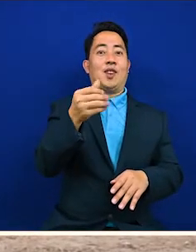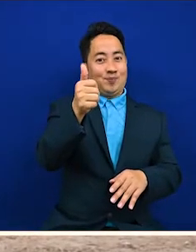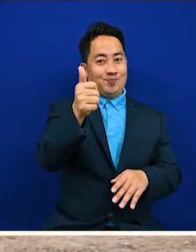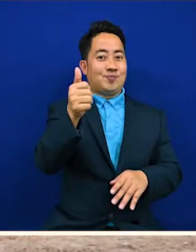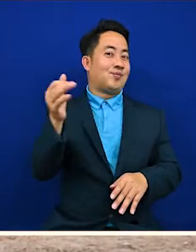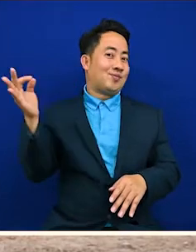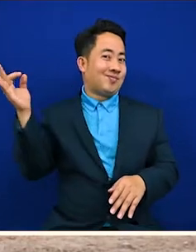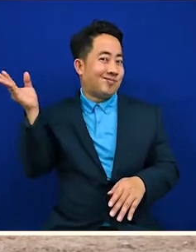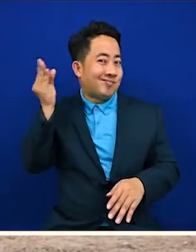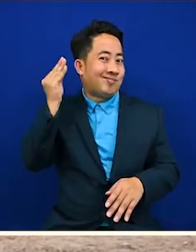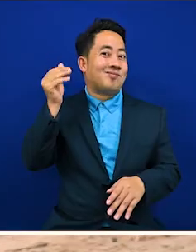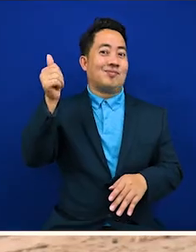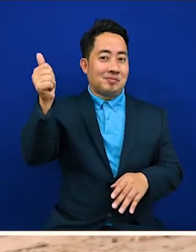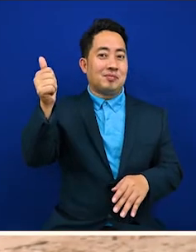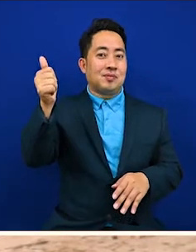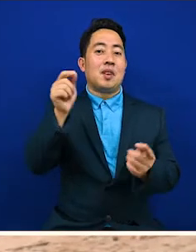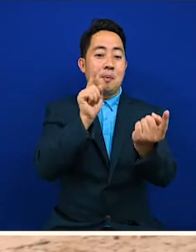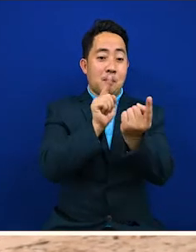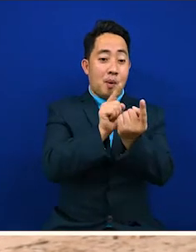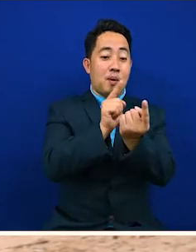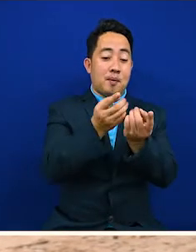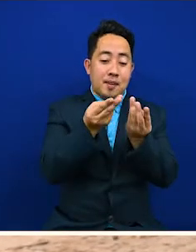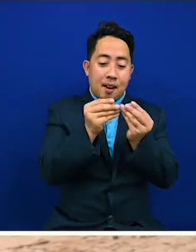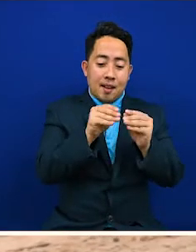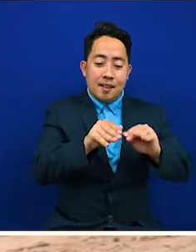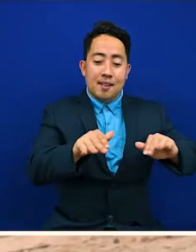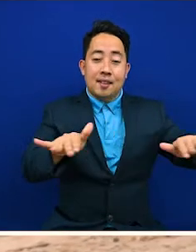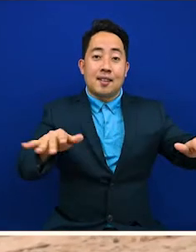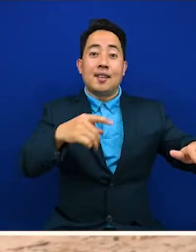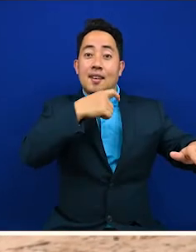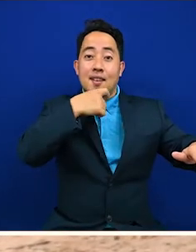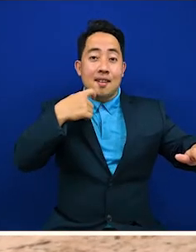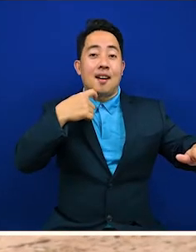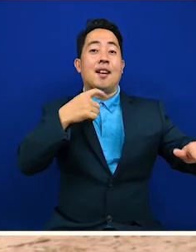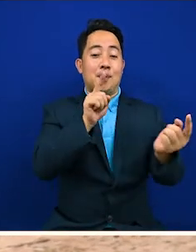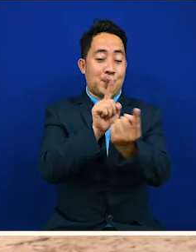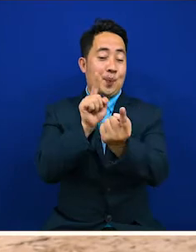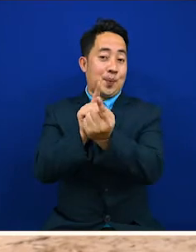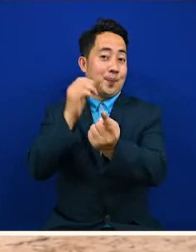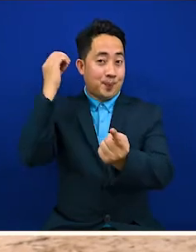ทวีปแอฟริกาแถบที่ราบโล่งทางตอนใต้ของทะเลซาฮารานั่นเองครับ